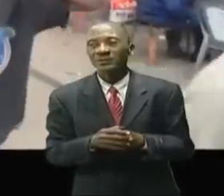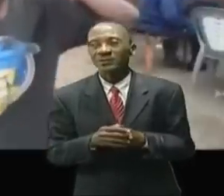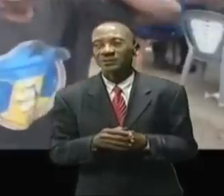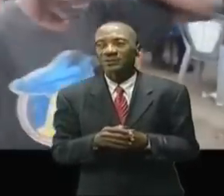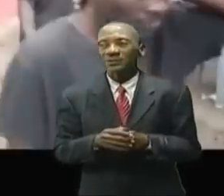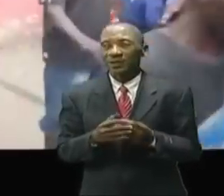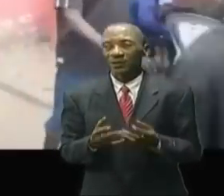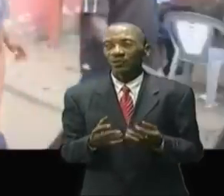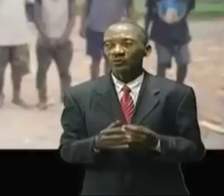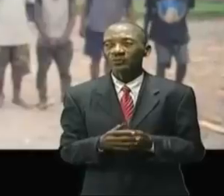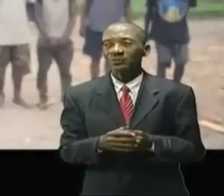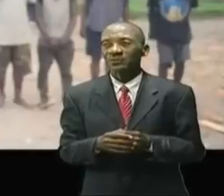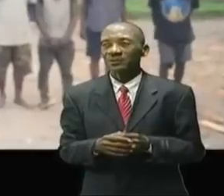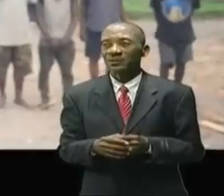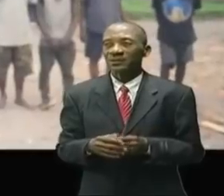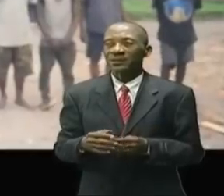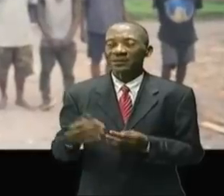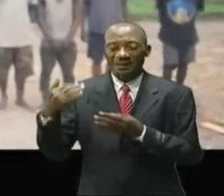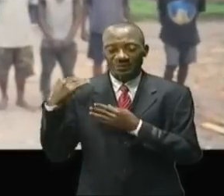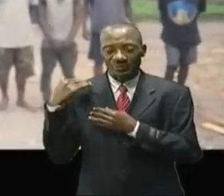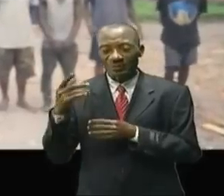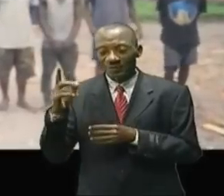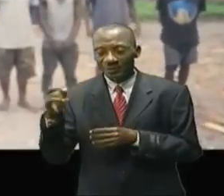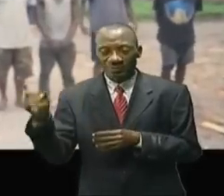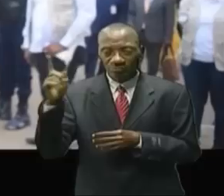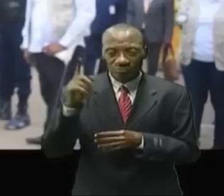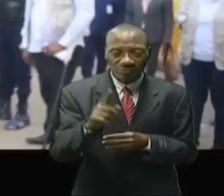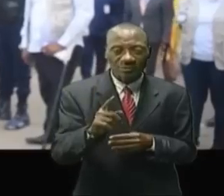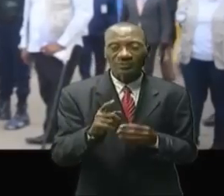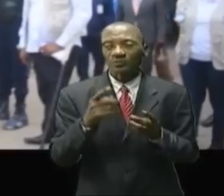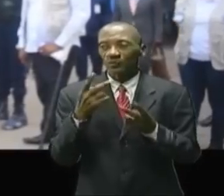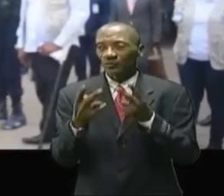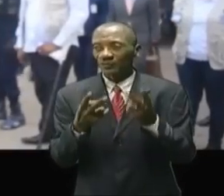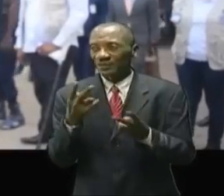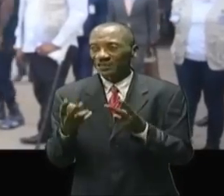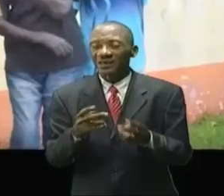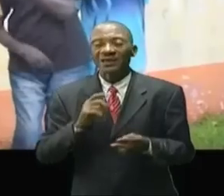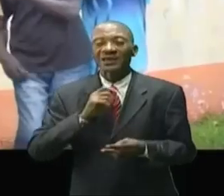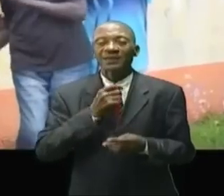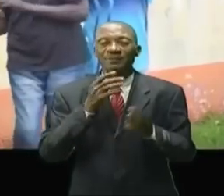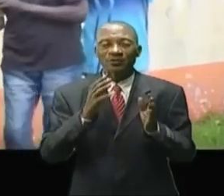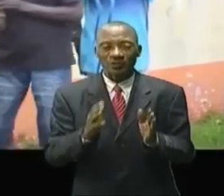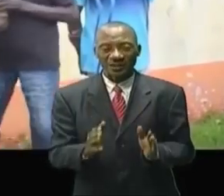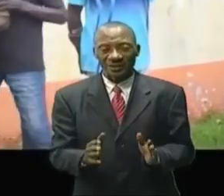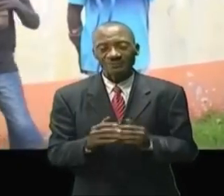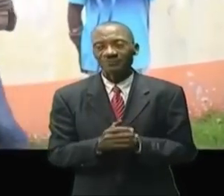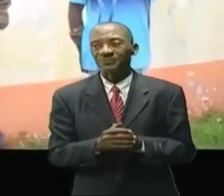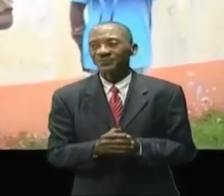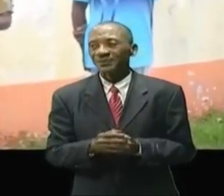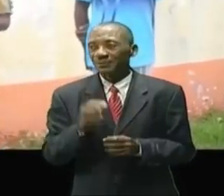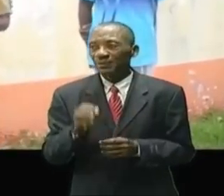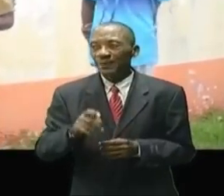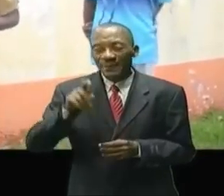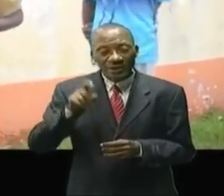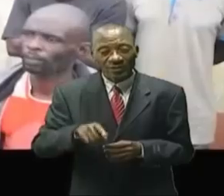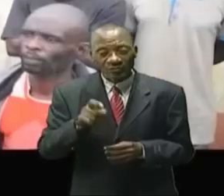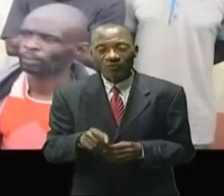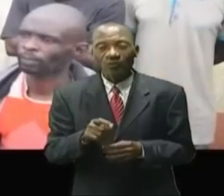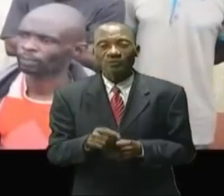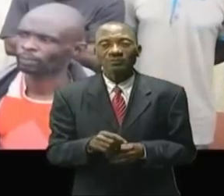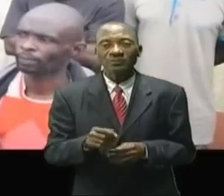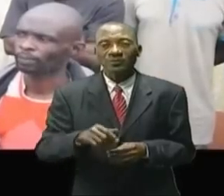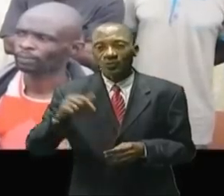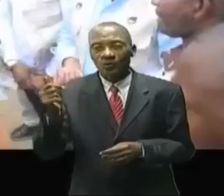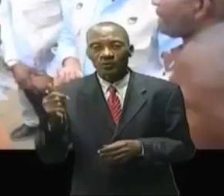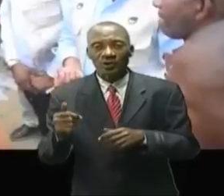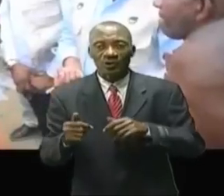en marge de la journée internationale pour les soutiens aux victimes de la torture célébrée le 26 juin de chaque année. À travers